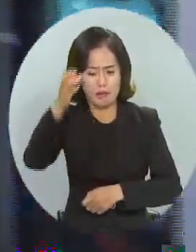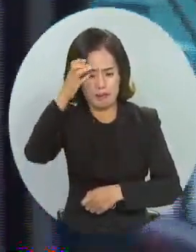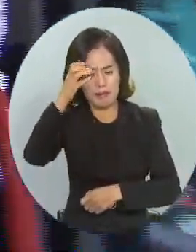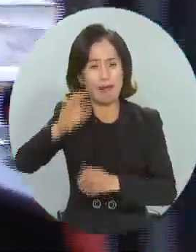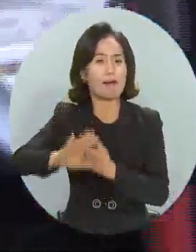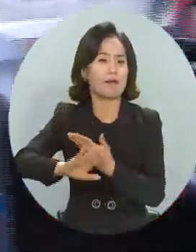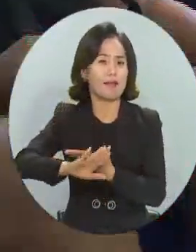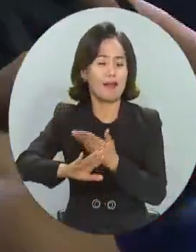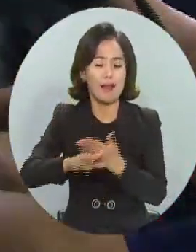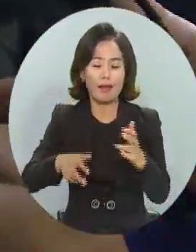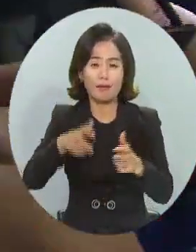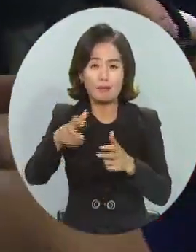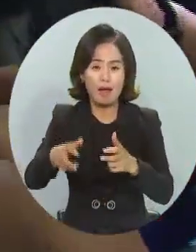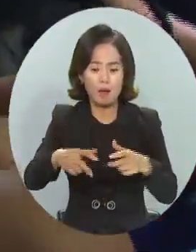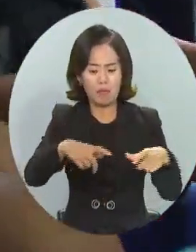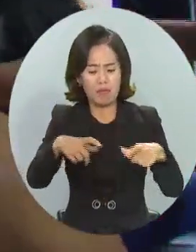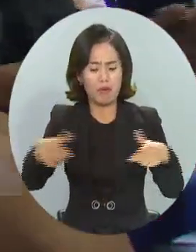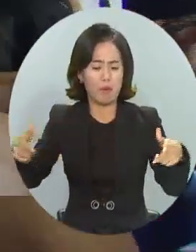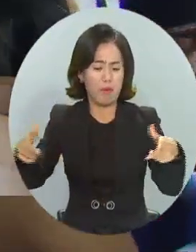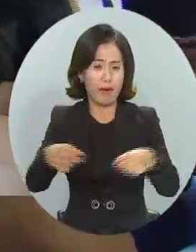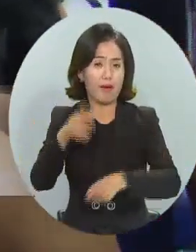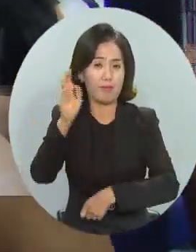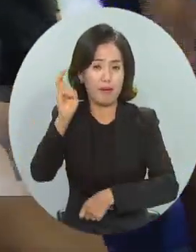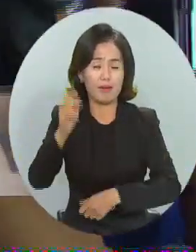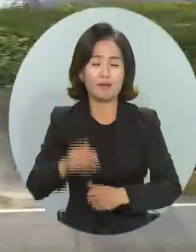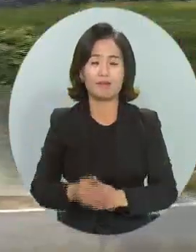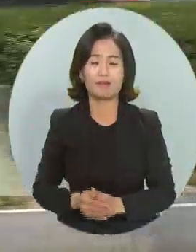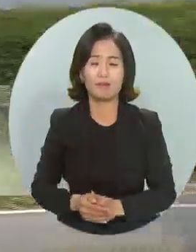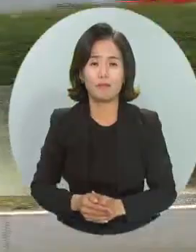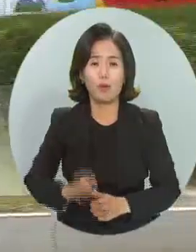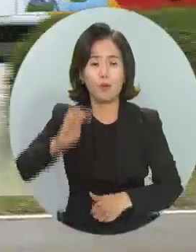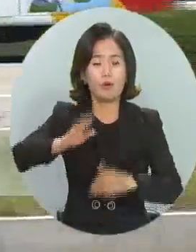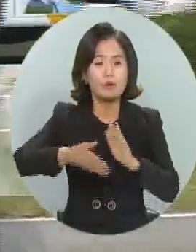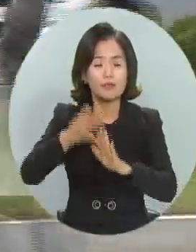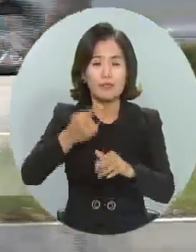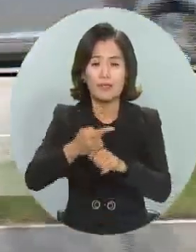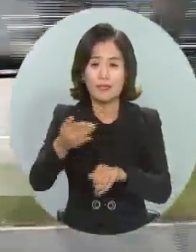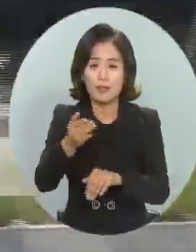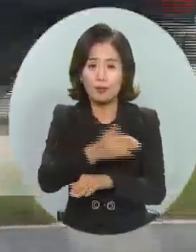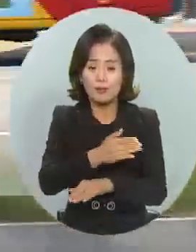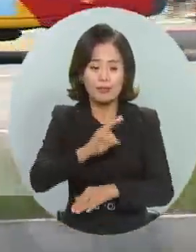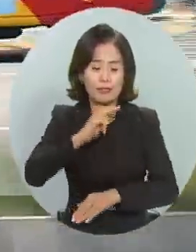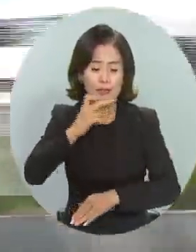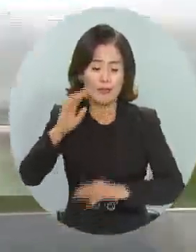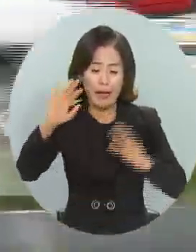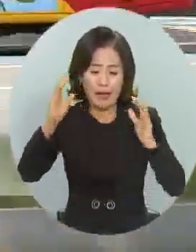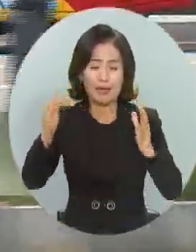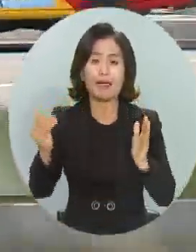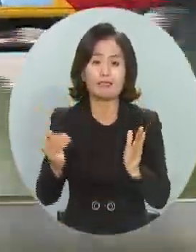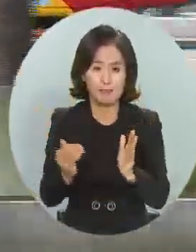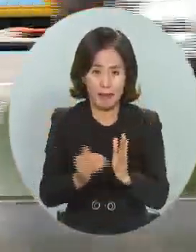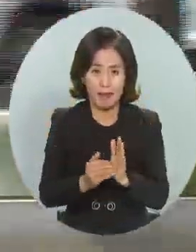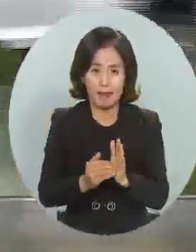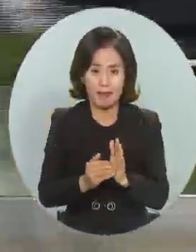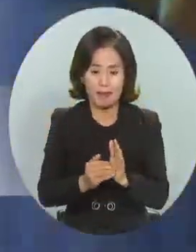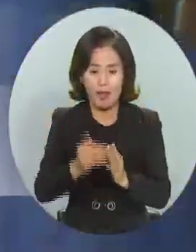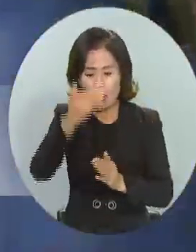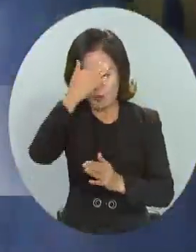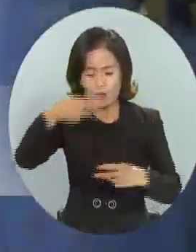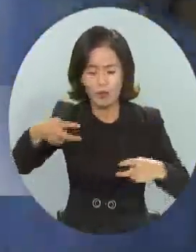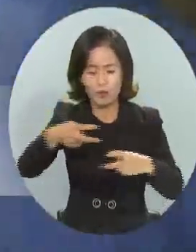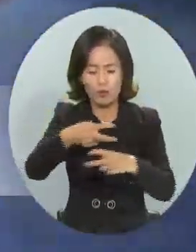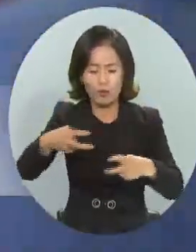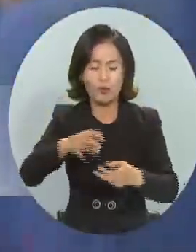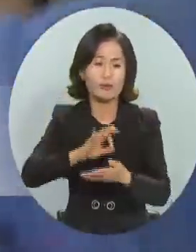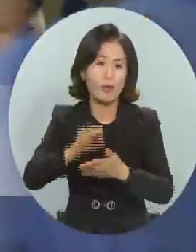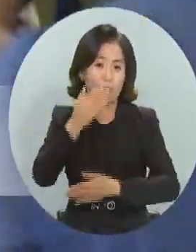달리 사업 범위가 축소될 것으로 보입니다. 광주시는 내년부터 12세 어린이까지만 무상교통을 실시할